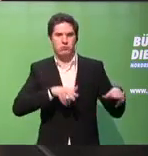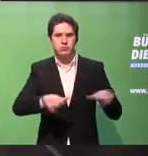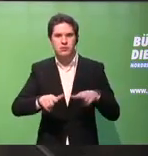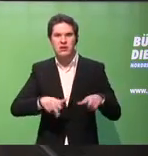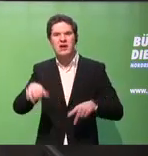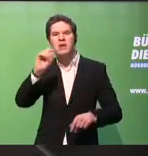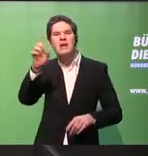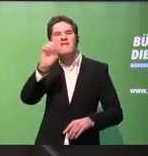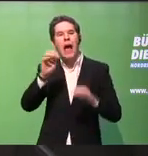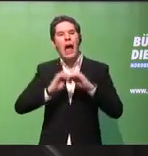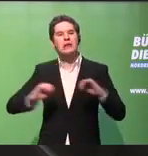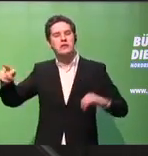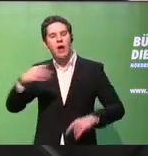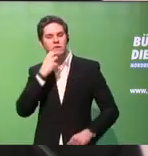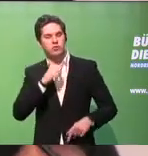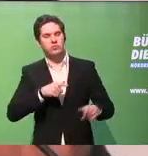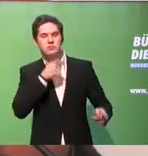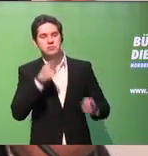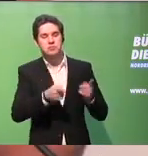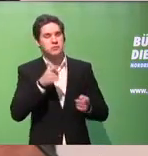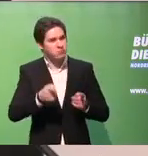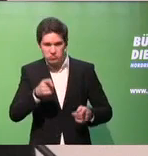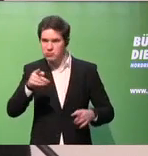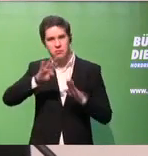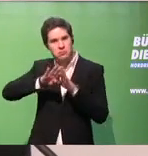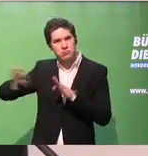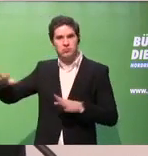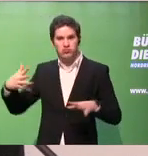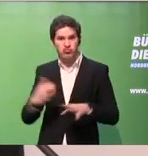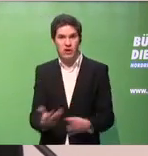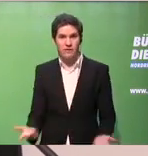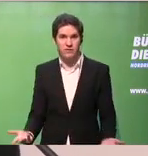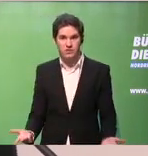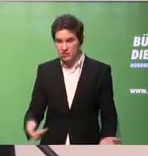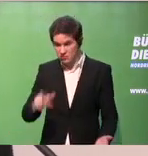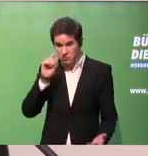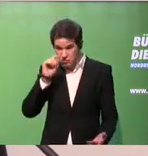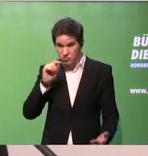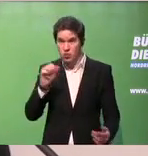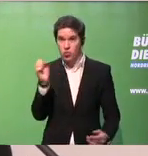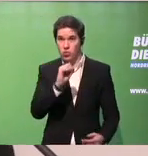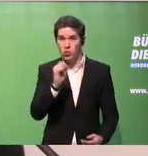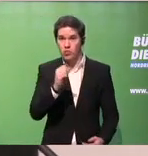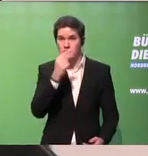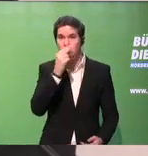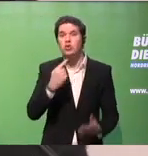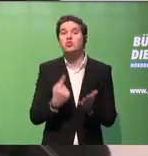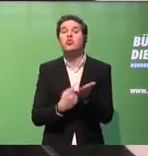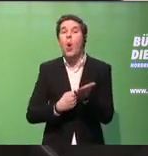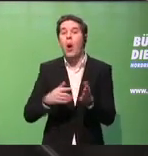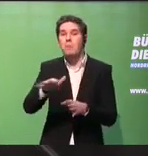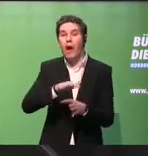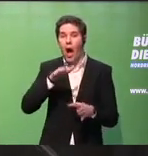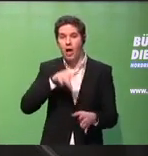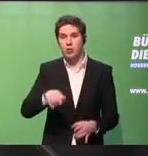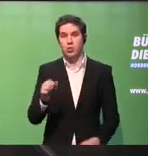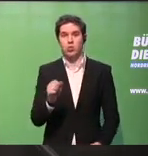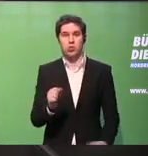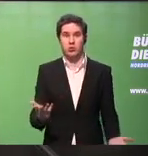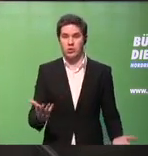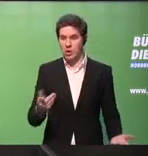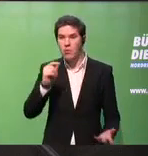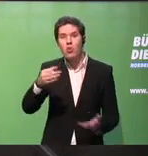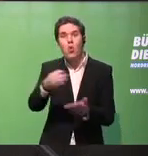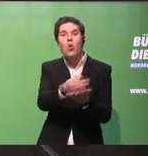Sonderinteressen zurückholen können. Und in kaum einem Bereich verdichtet sich das so wie im Bereich der Steuern. Viele kommunale Kassen in